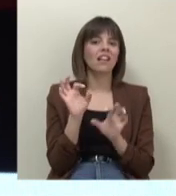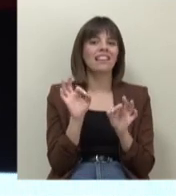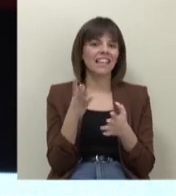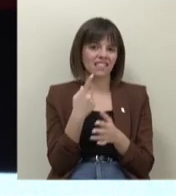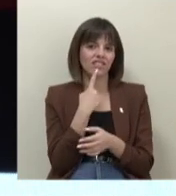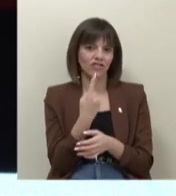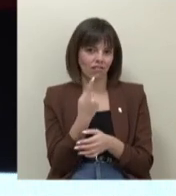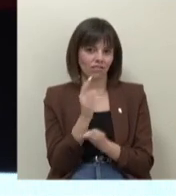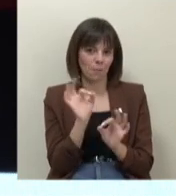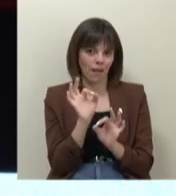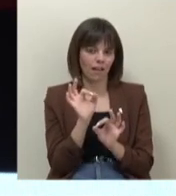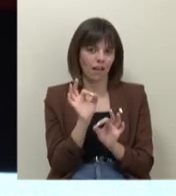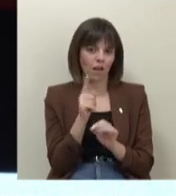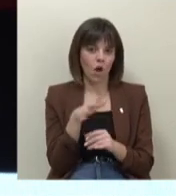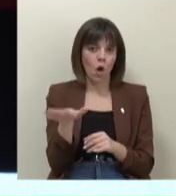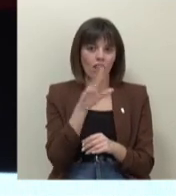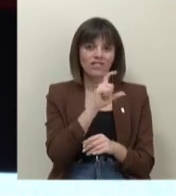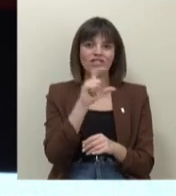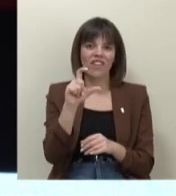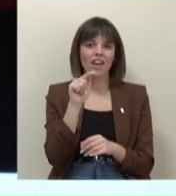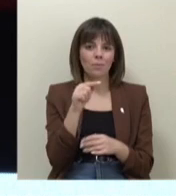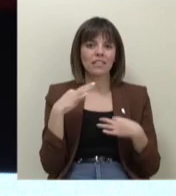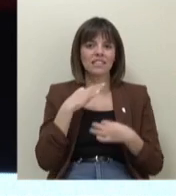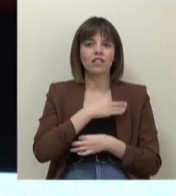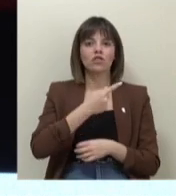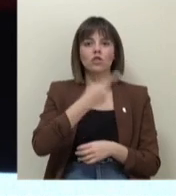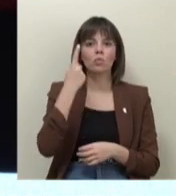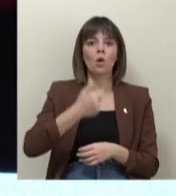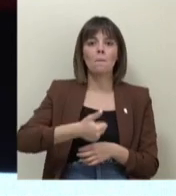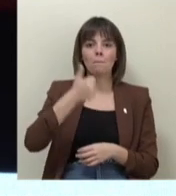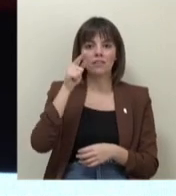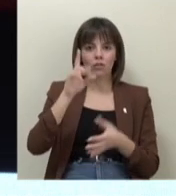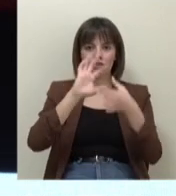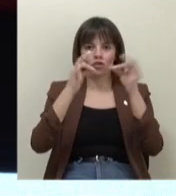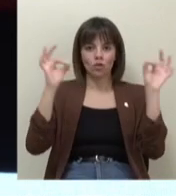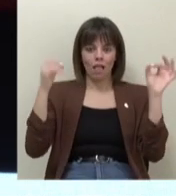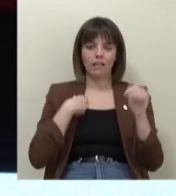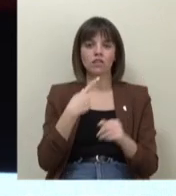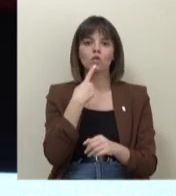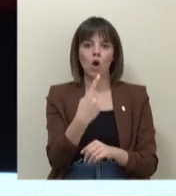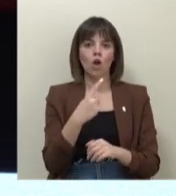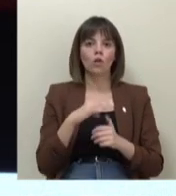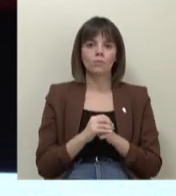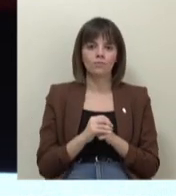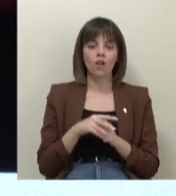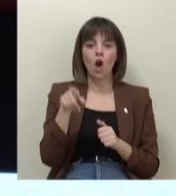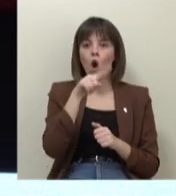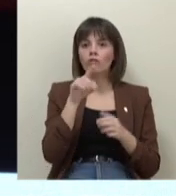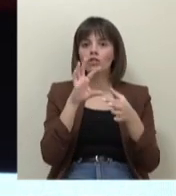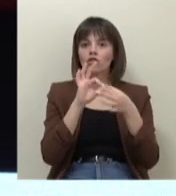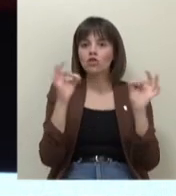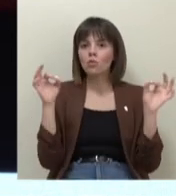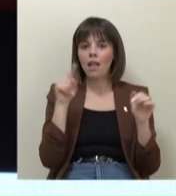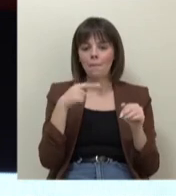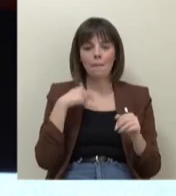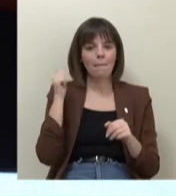Nasıl diyeceksiniz, değil mi? Ona cevabını Sayın Cumhurbaşkanımızın şu cümlesiyle söylüyorum. O cümle